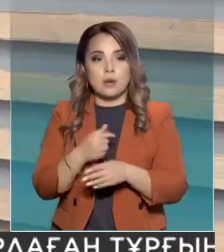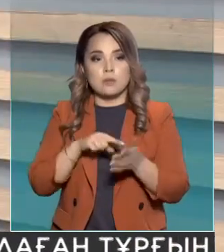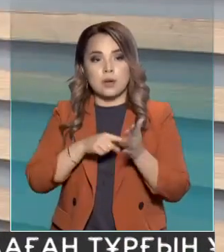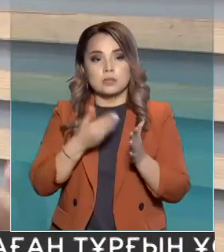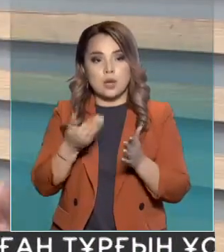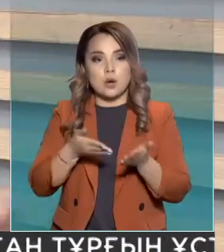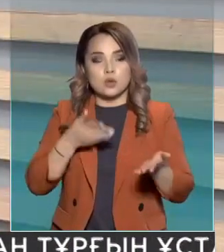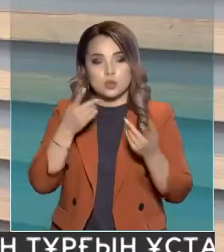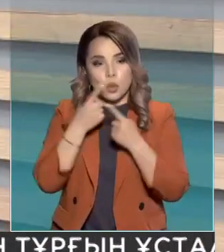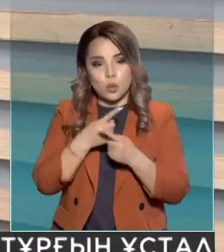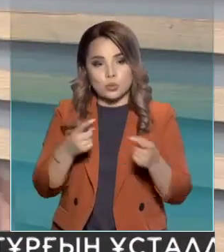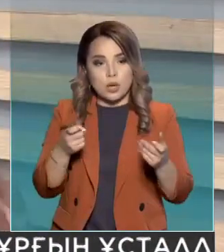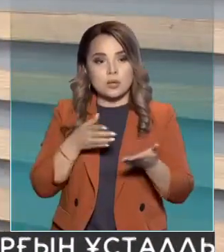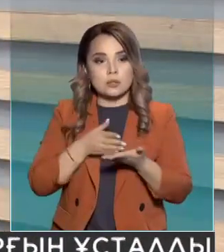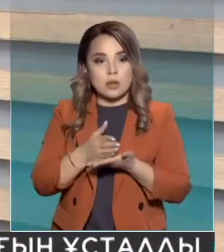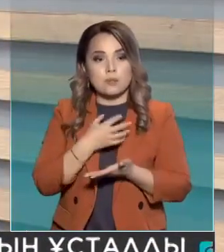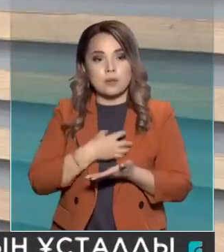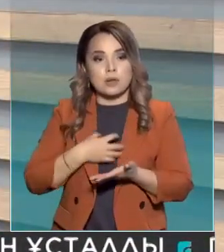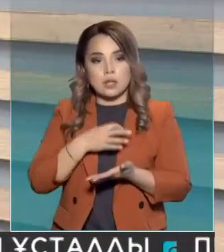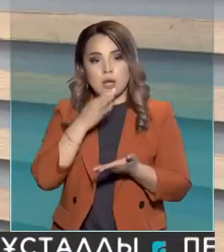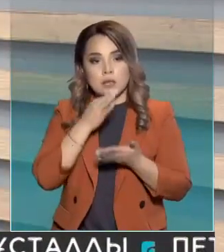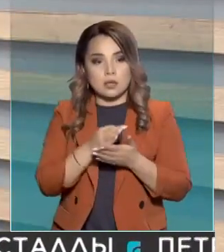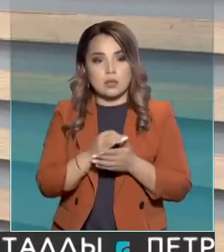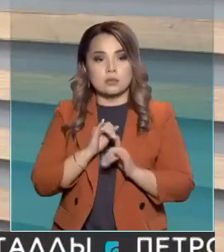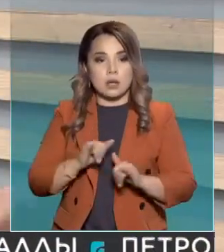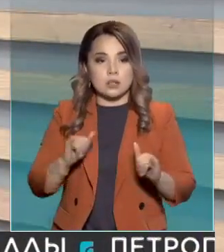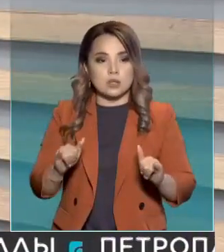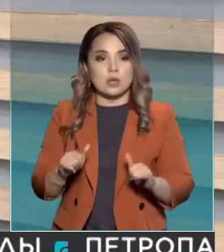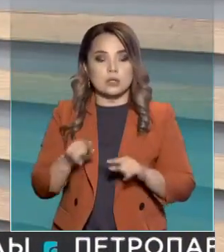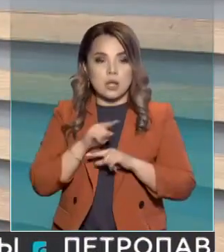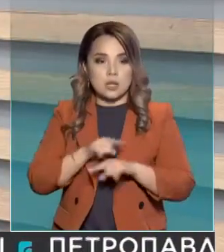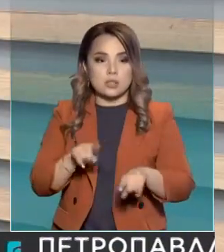басты мақсаты бұл жолдаудың негізгі бағыттарын тереңірек үңіліп тарату, кеңінен насихаттау.